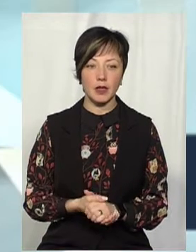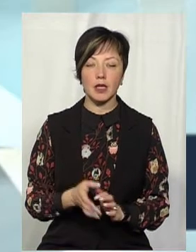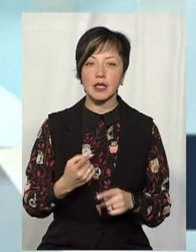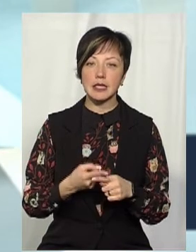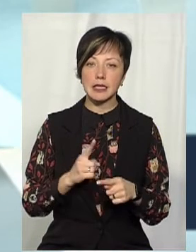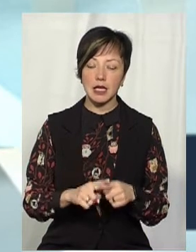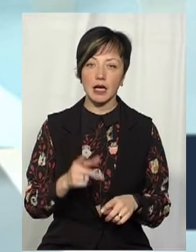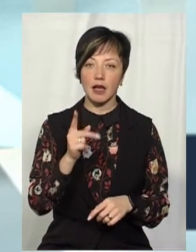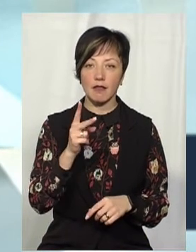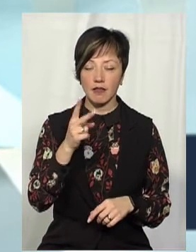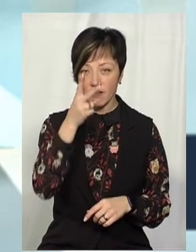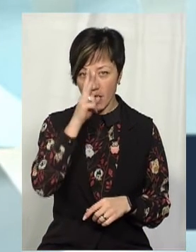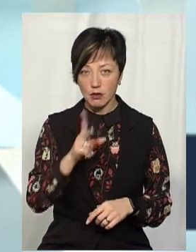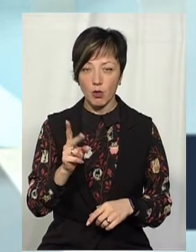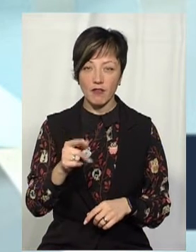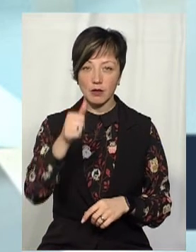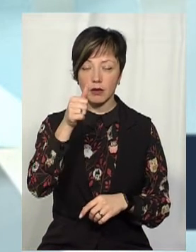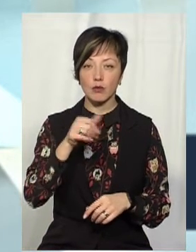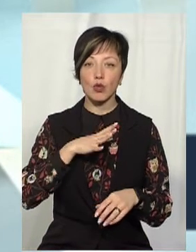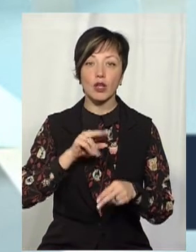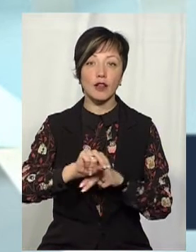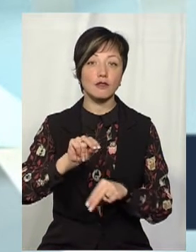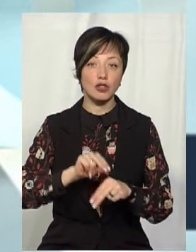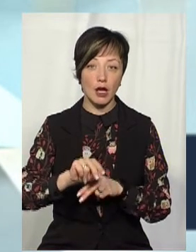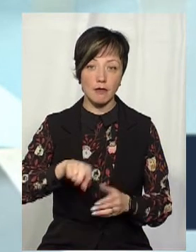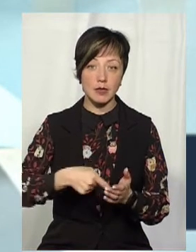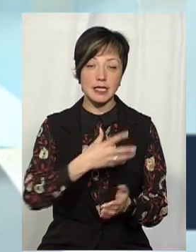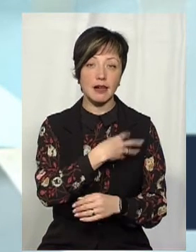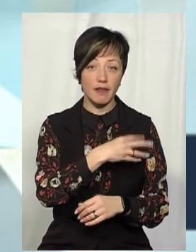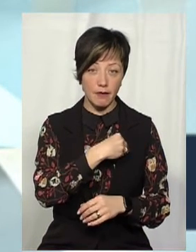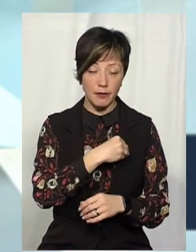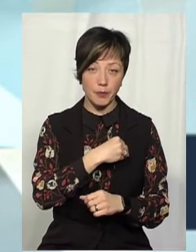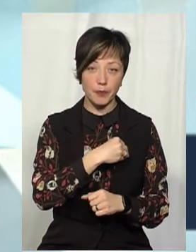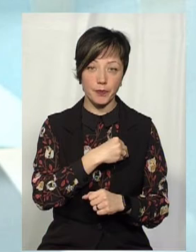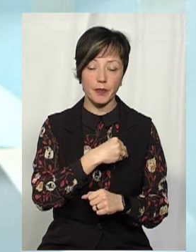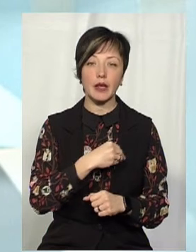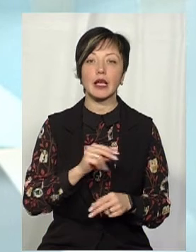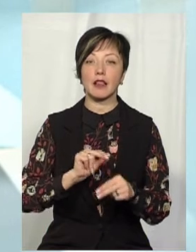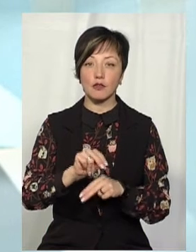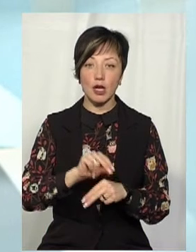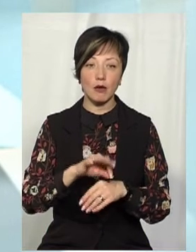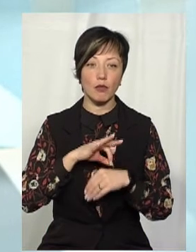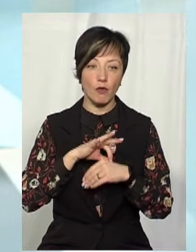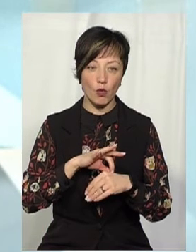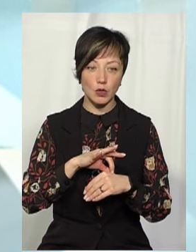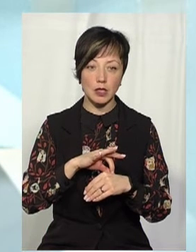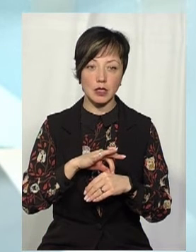Цих 2,5 місяці, які вони проходили навчання в місті Львів, навчання